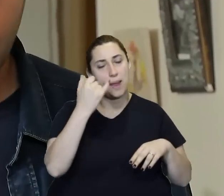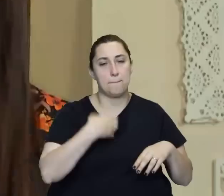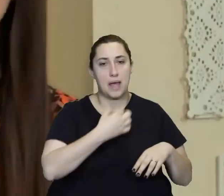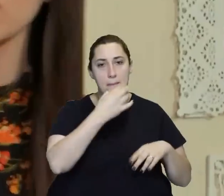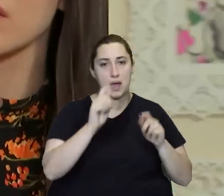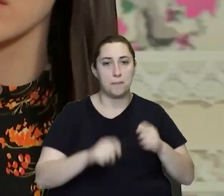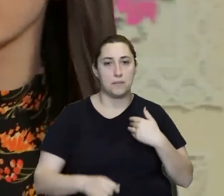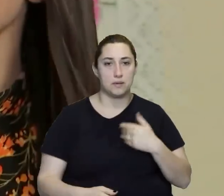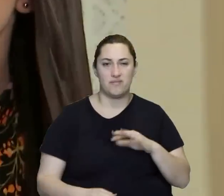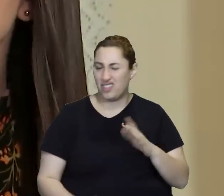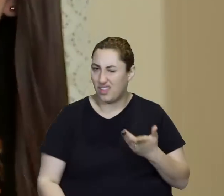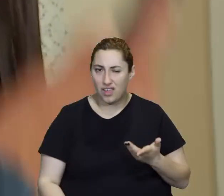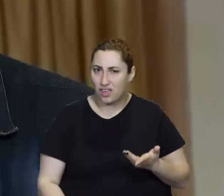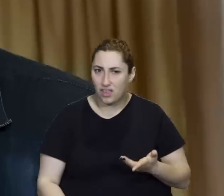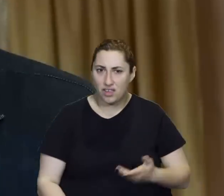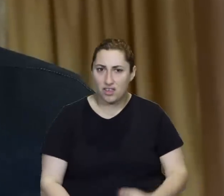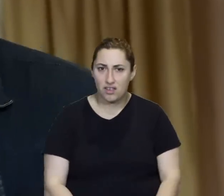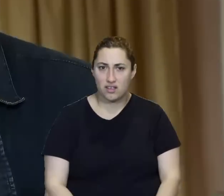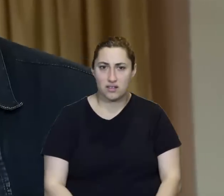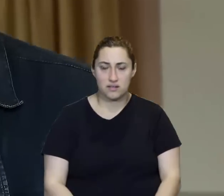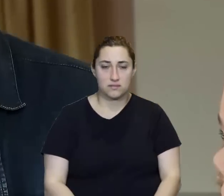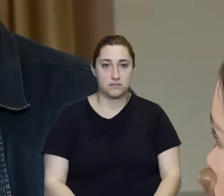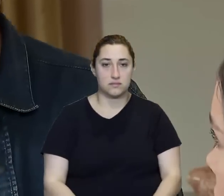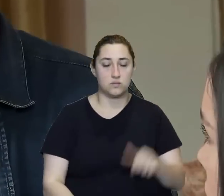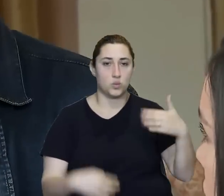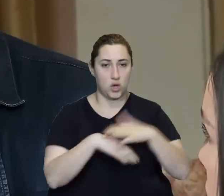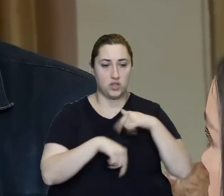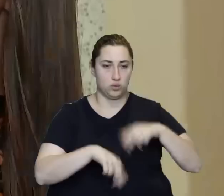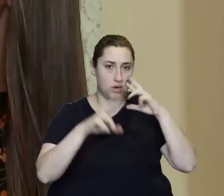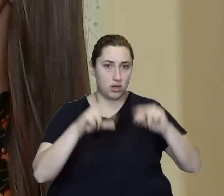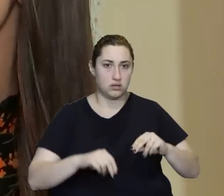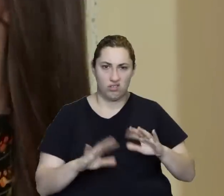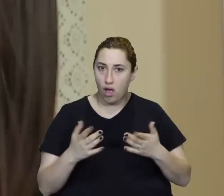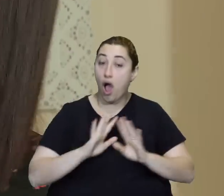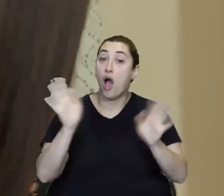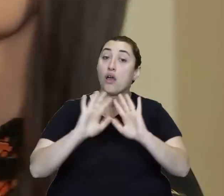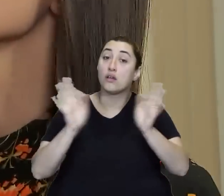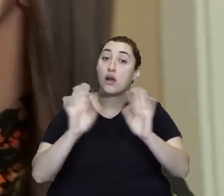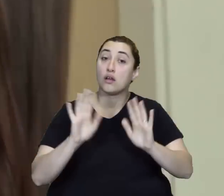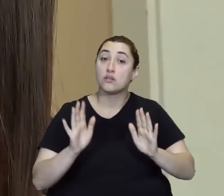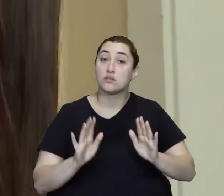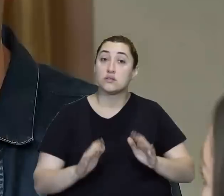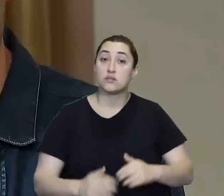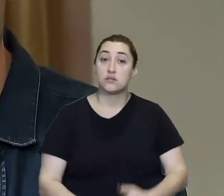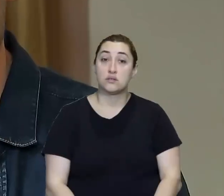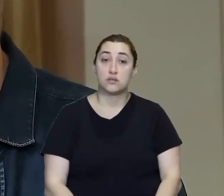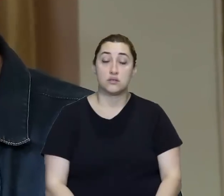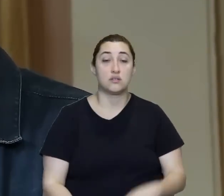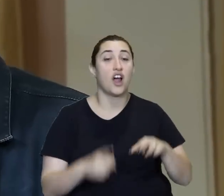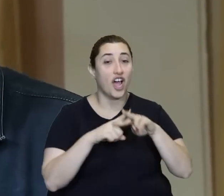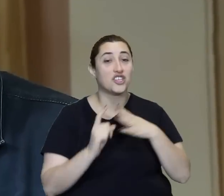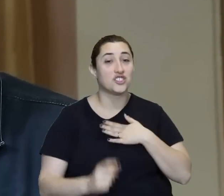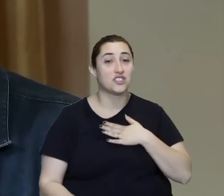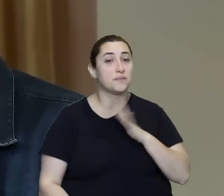vereyim. Neyi? Bu gece de burada kalacağız. Ne? Hayır, hayır. Ömer kararlı.